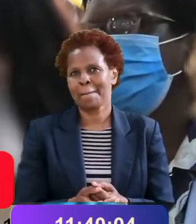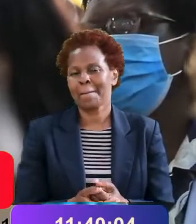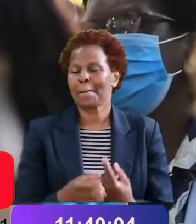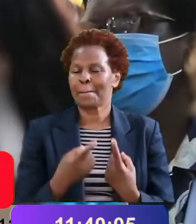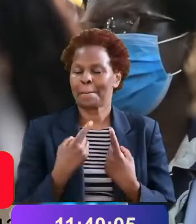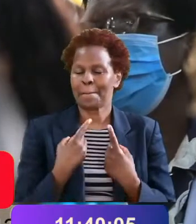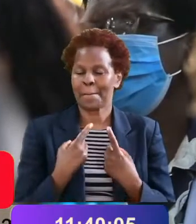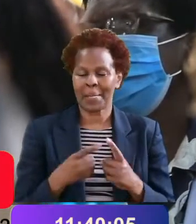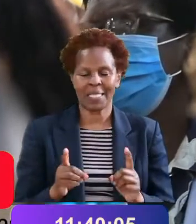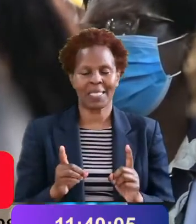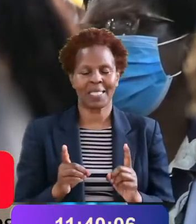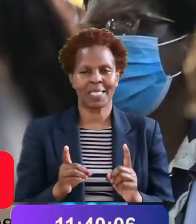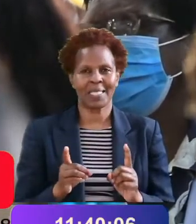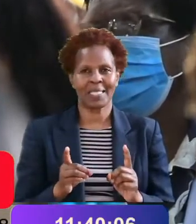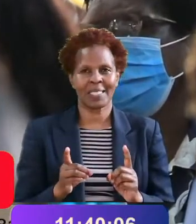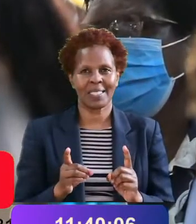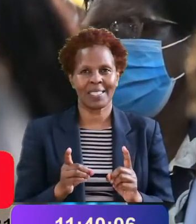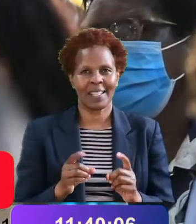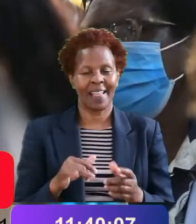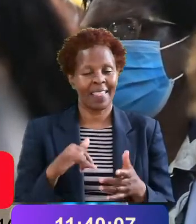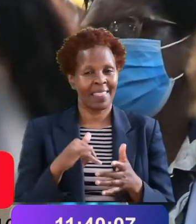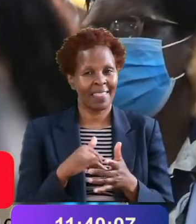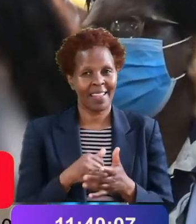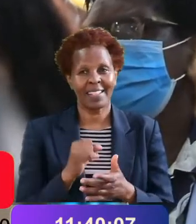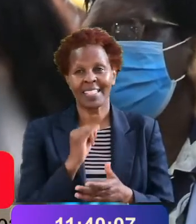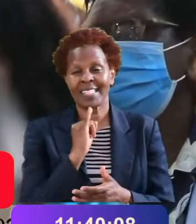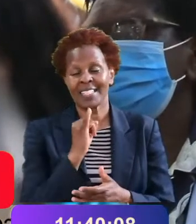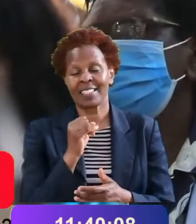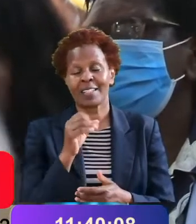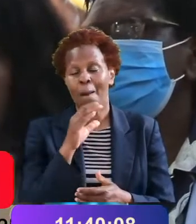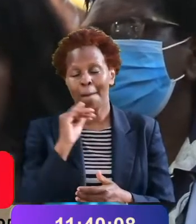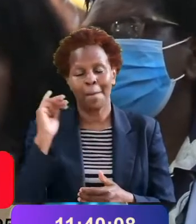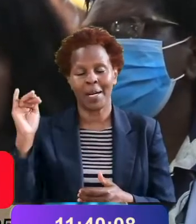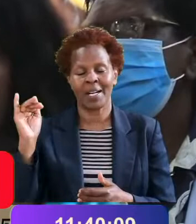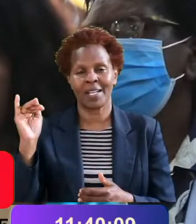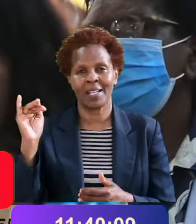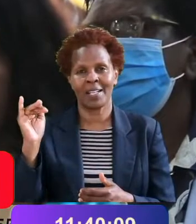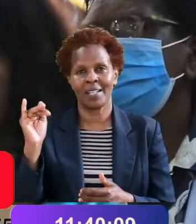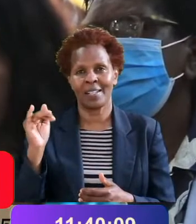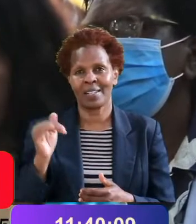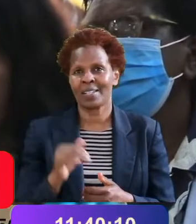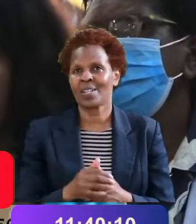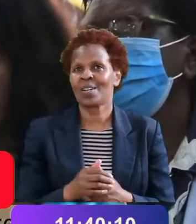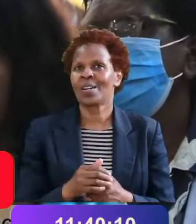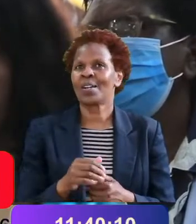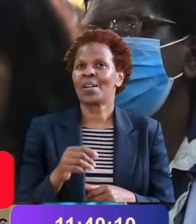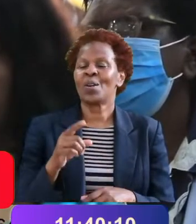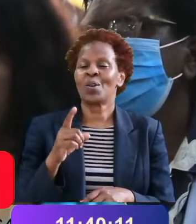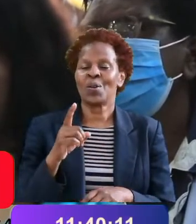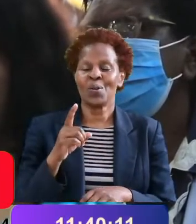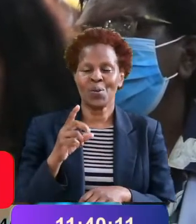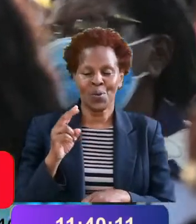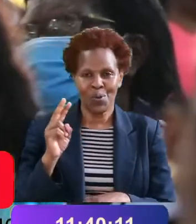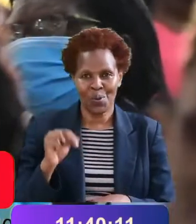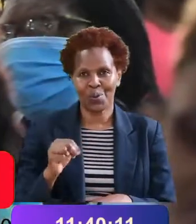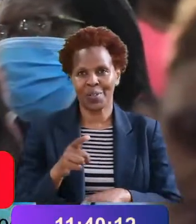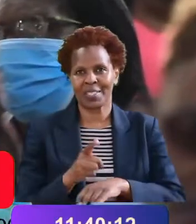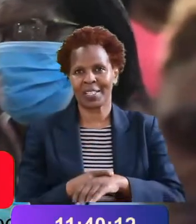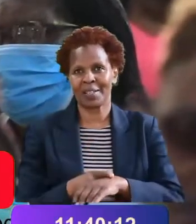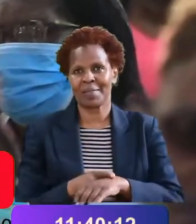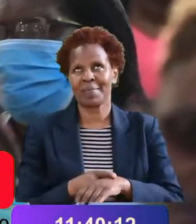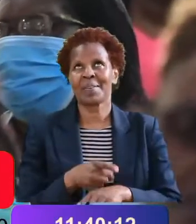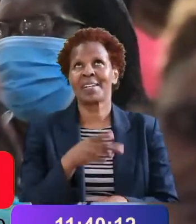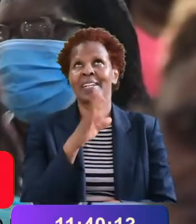Lakini hata kama, yes, huyo ni binadamu, aliko hivyo. Hakuna wakati Mungu atapanda mbegu